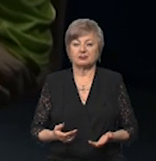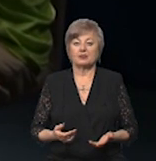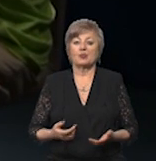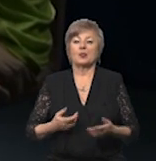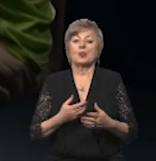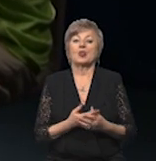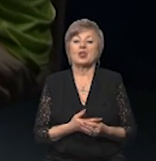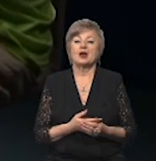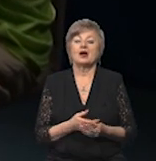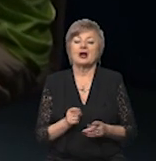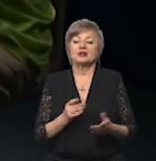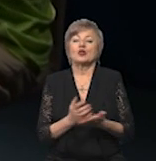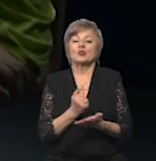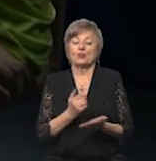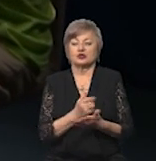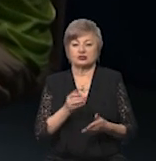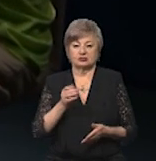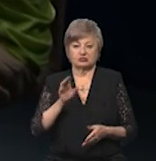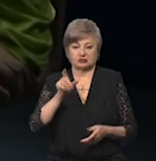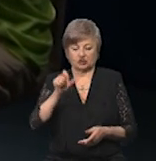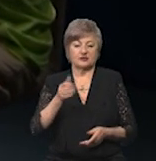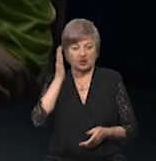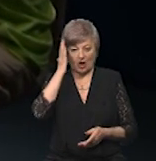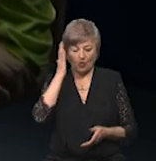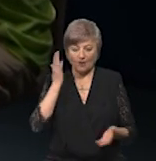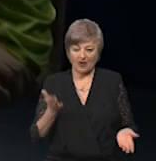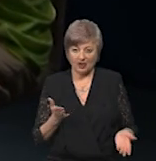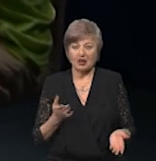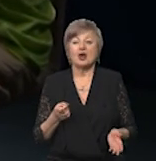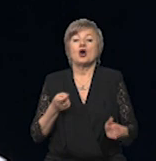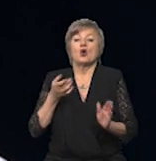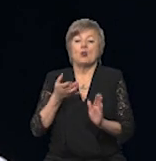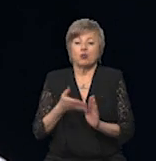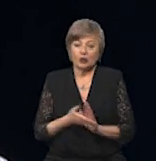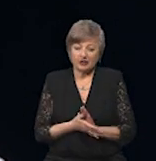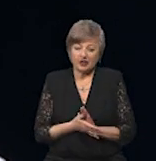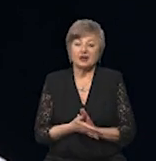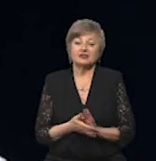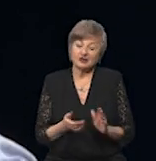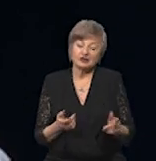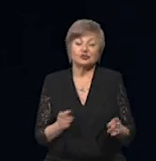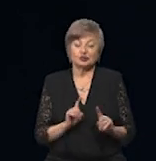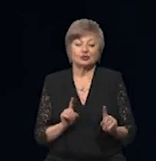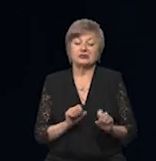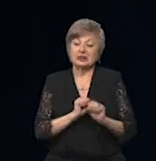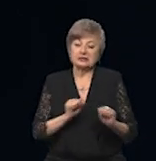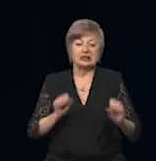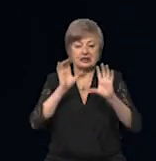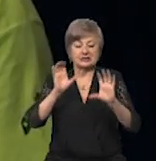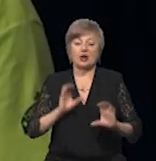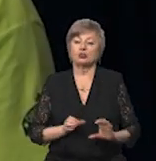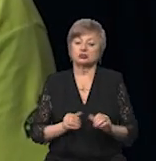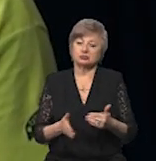підкреслюючи свою доблесть. Зрозуміло, що це зараз переслідується законом, їм